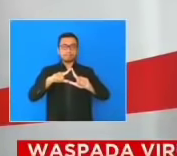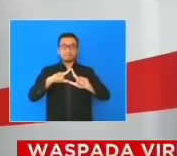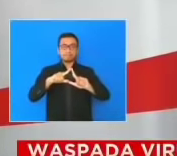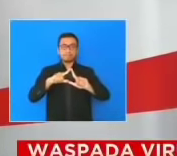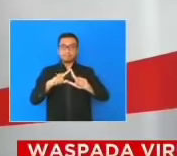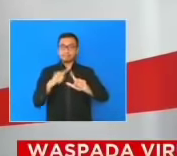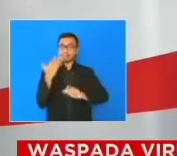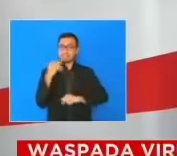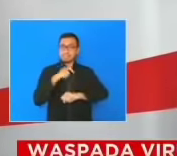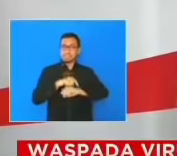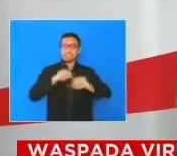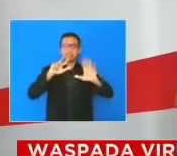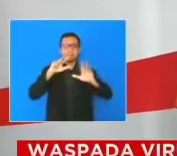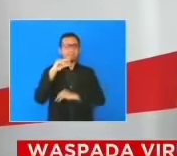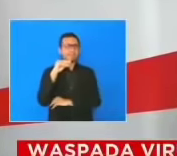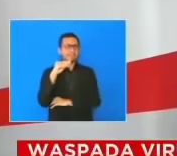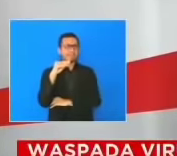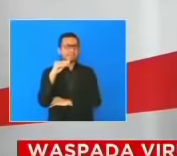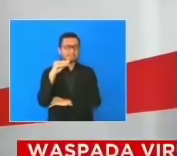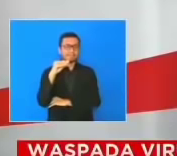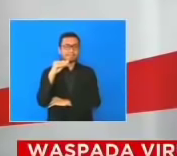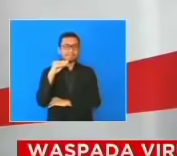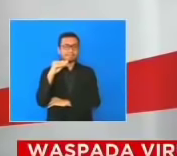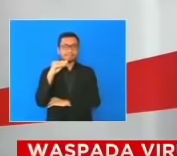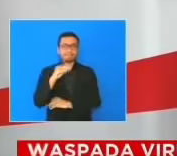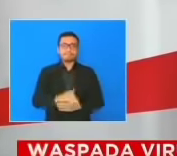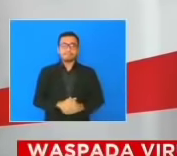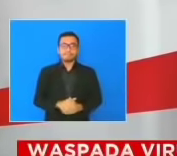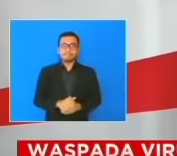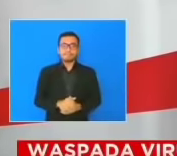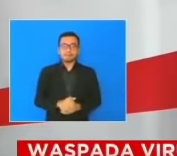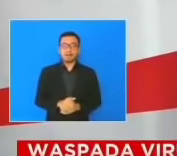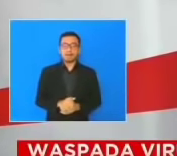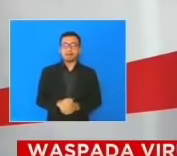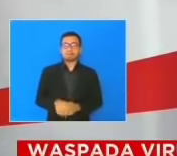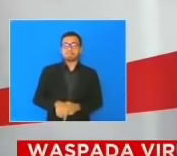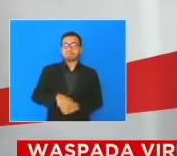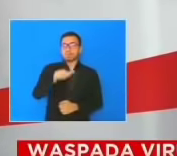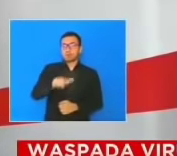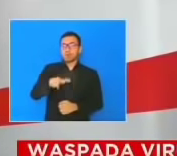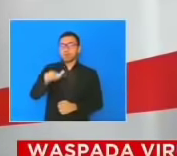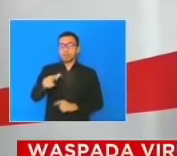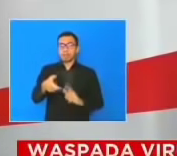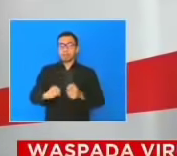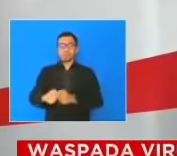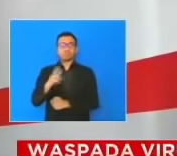8 pagi tadi, kami sudah melakukan pemeriksaan